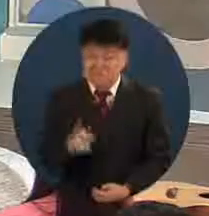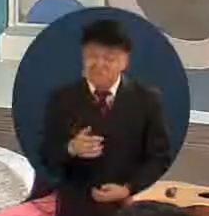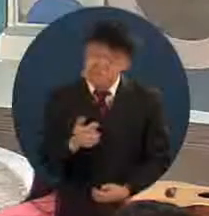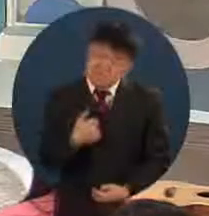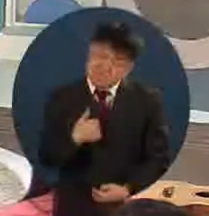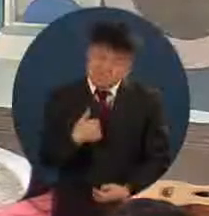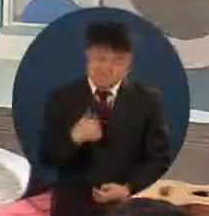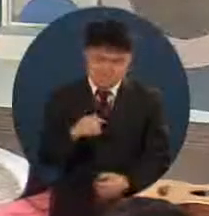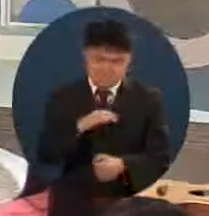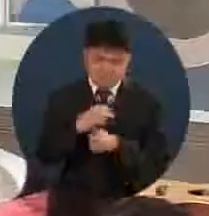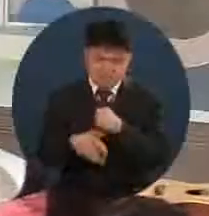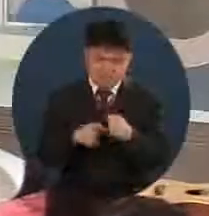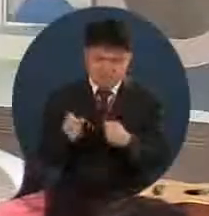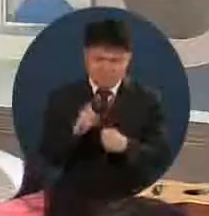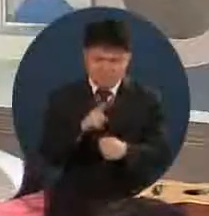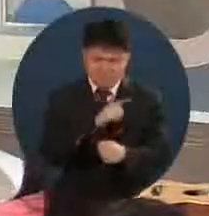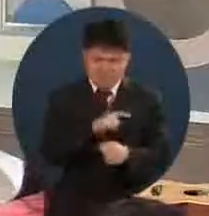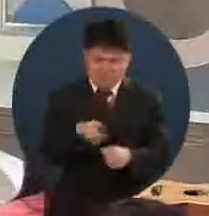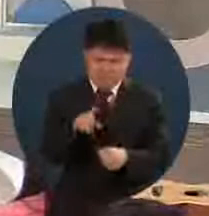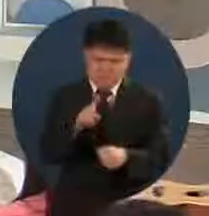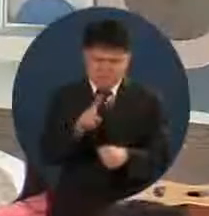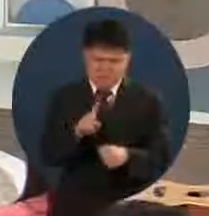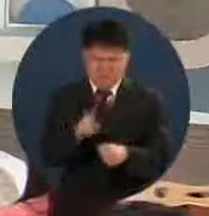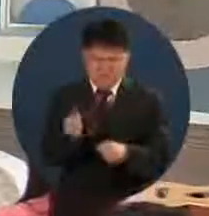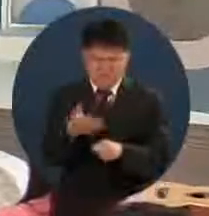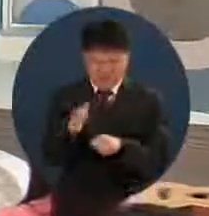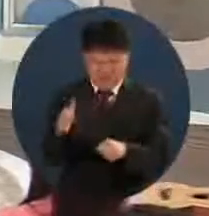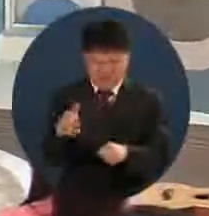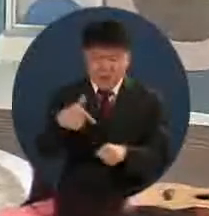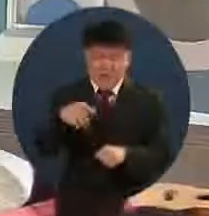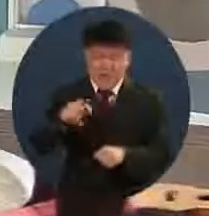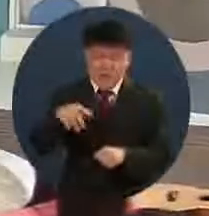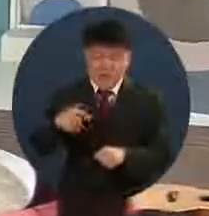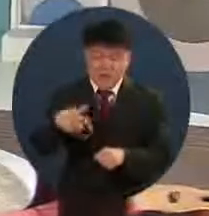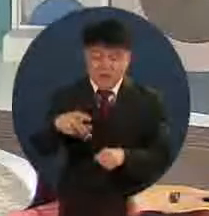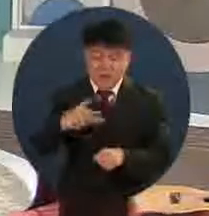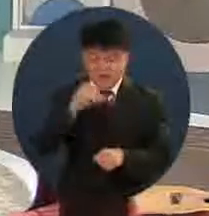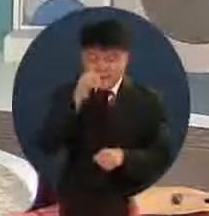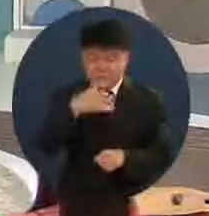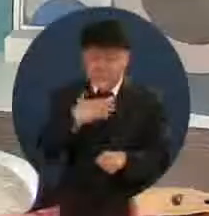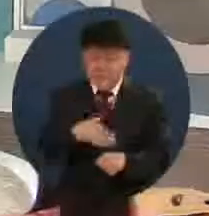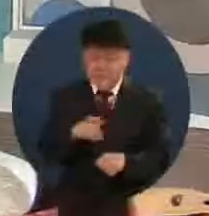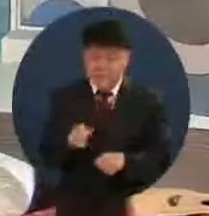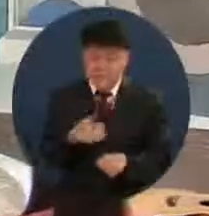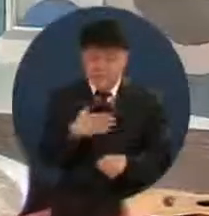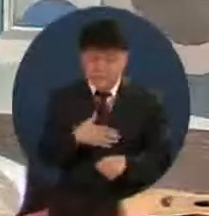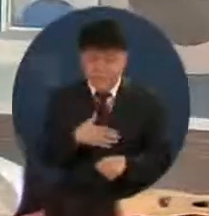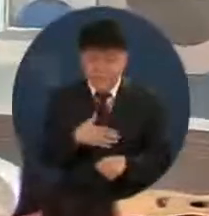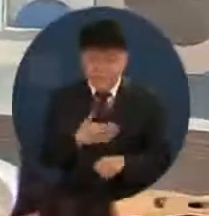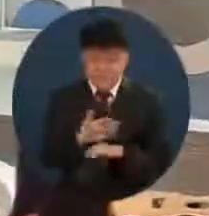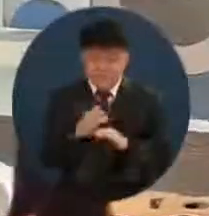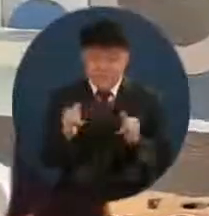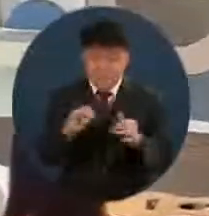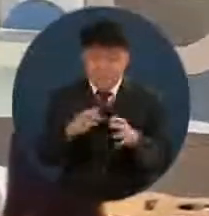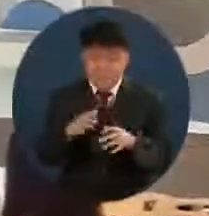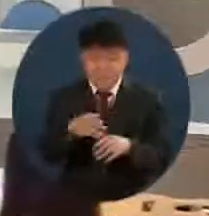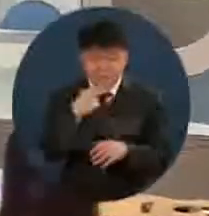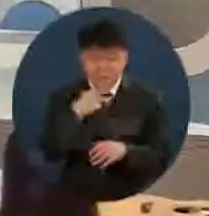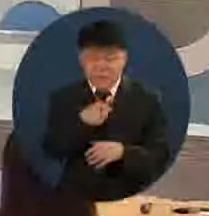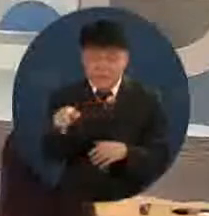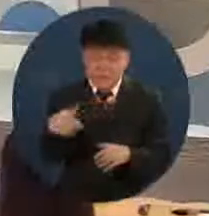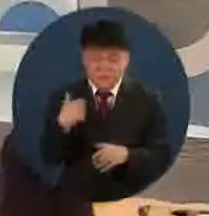우리가 전 세계 유일한 개천절이라는 공휘를 가지고 있죠. 하늘이 열린 날. 그런 공휘를 가진 날 없습니다. 그래서 이런 것들이